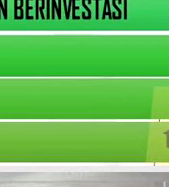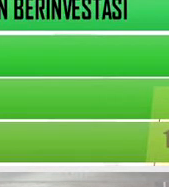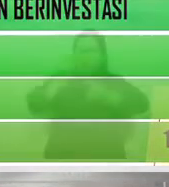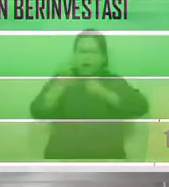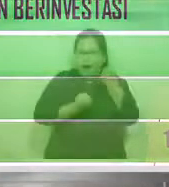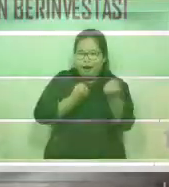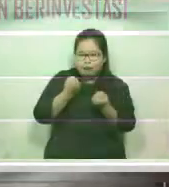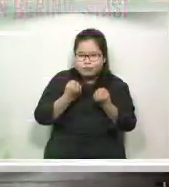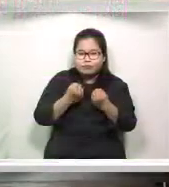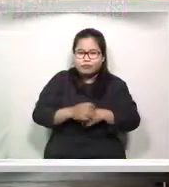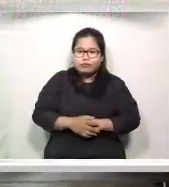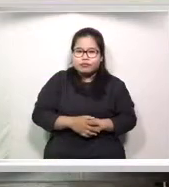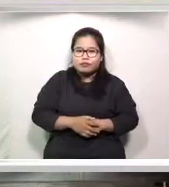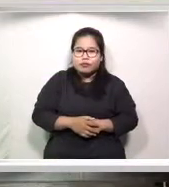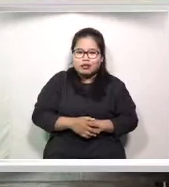entrepreneurship.